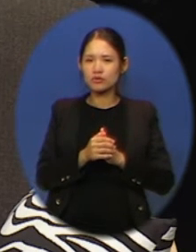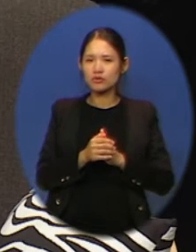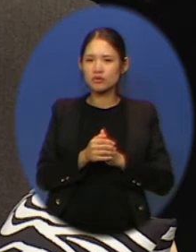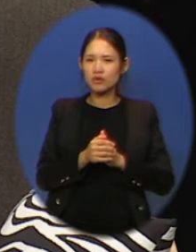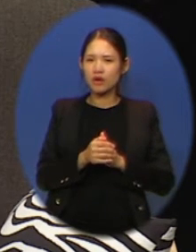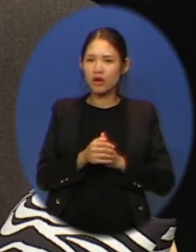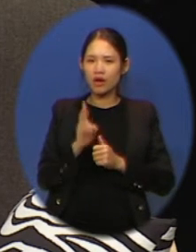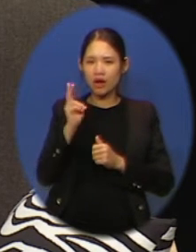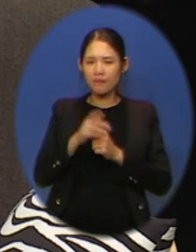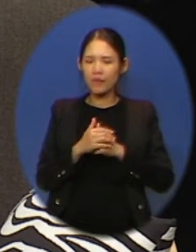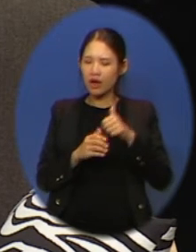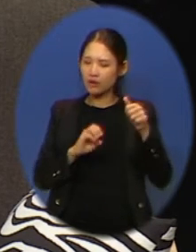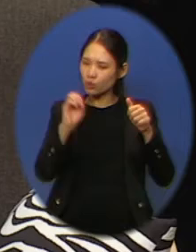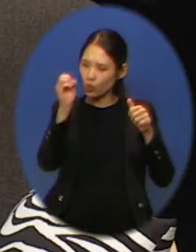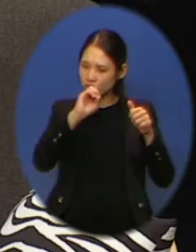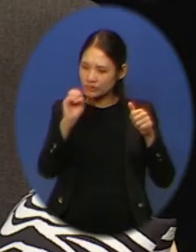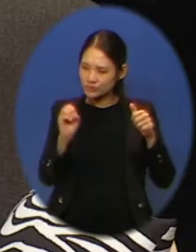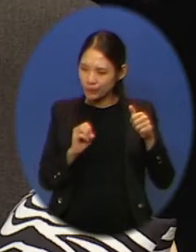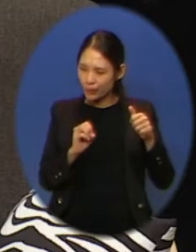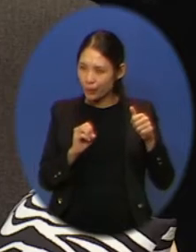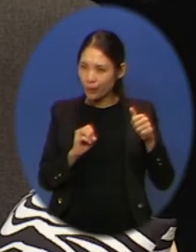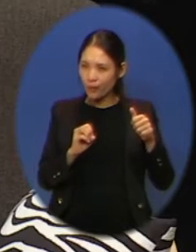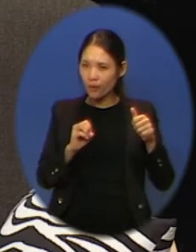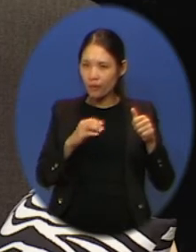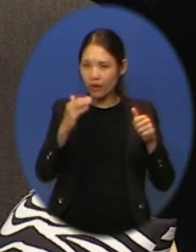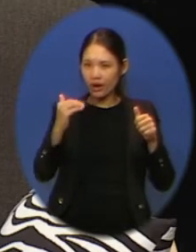50%밖에 안 되는 제너레이션일 겁니다. 예. 다들